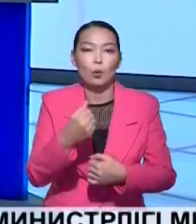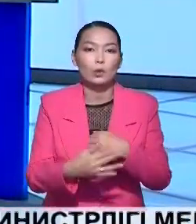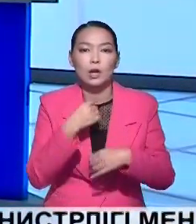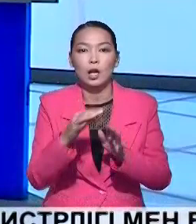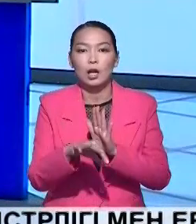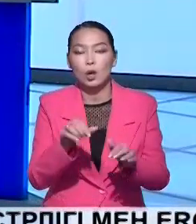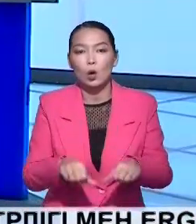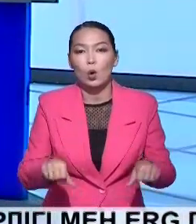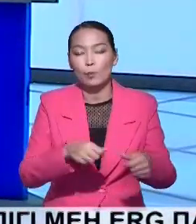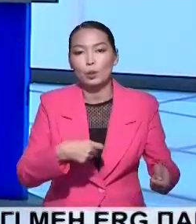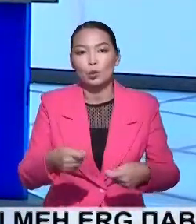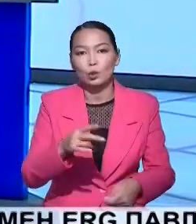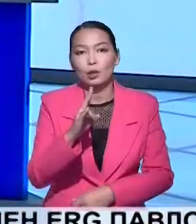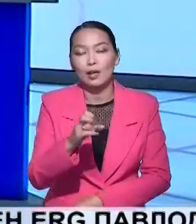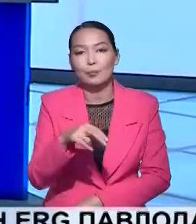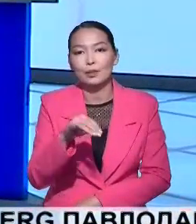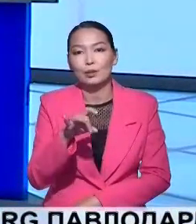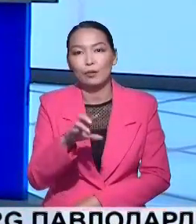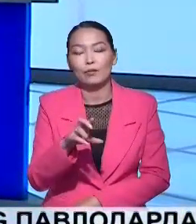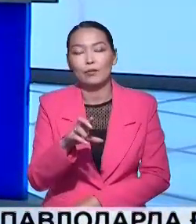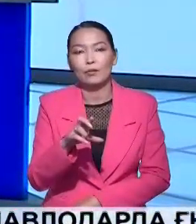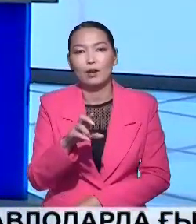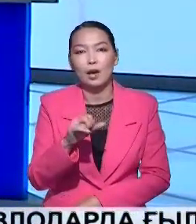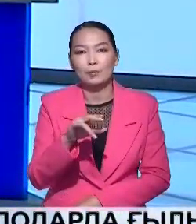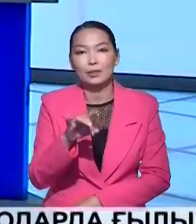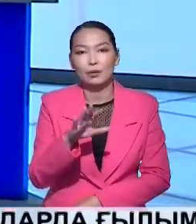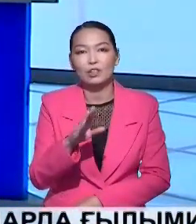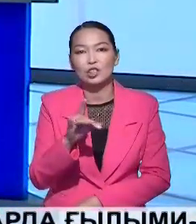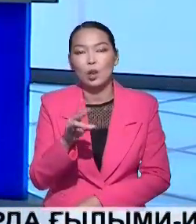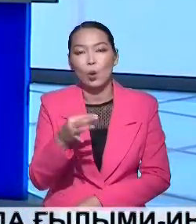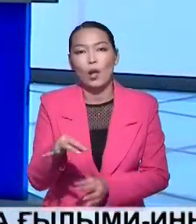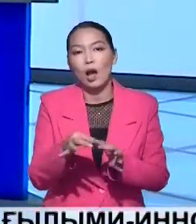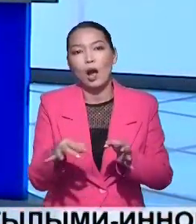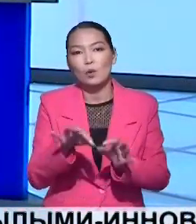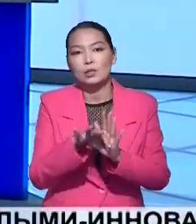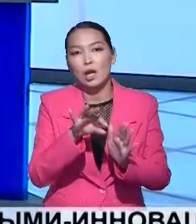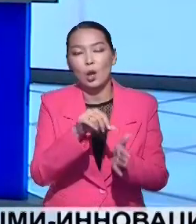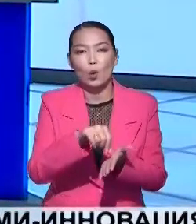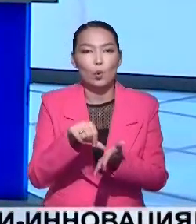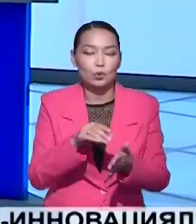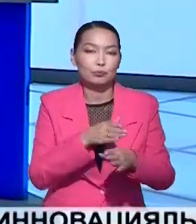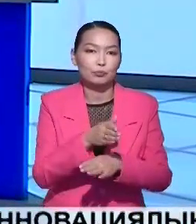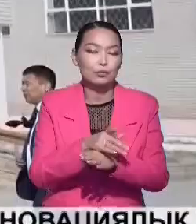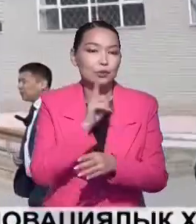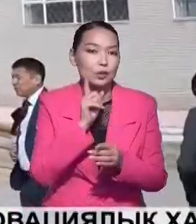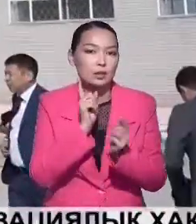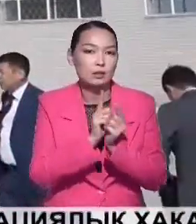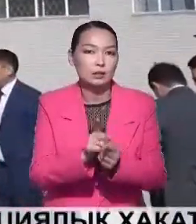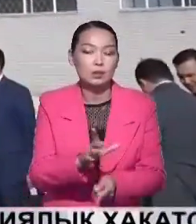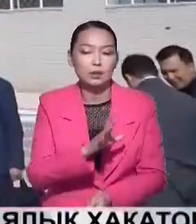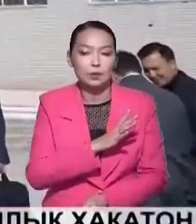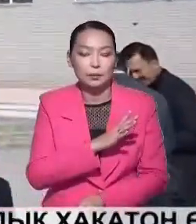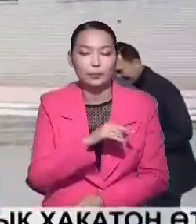референдум комиссиясының төрағасы Нұрлан Әбдіров Жылой ауданына барып, сайлау учаскелерін аралап жастармен кездесті.